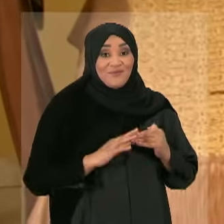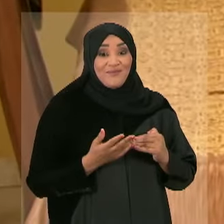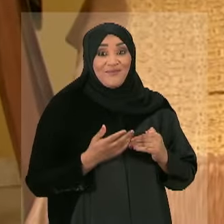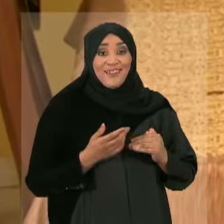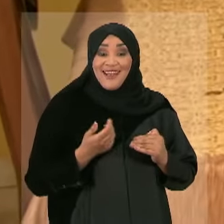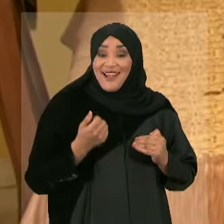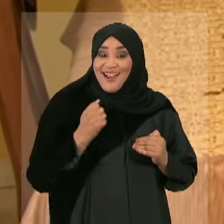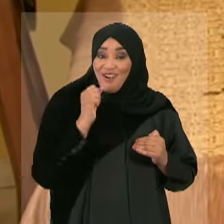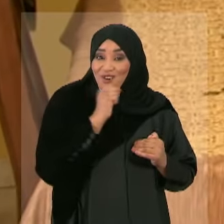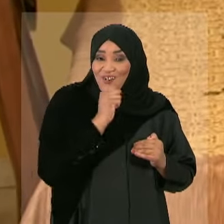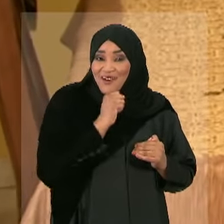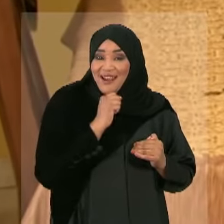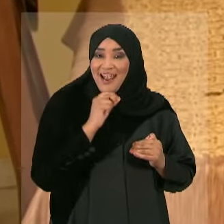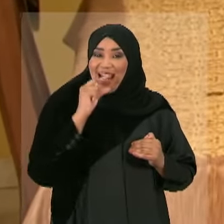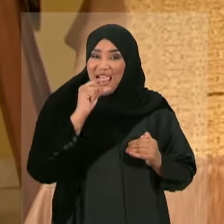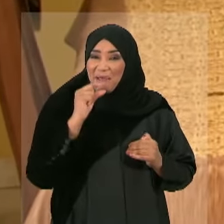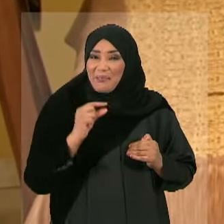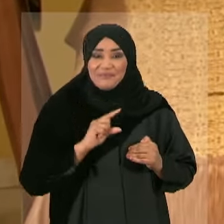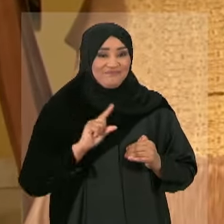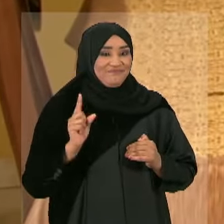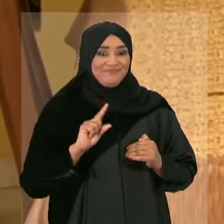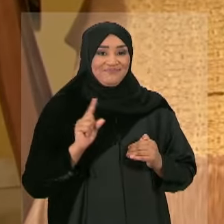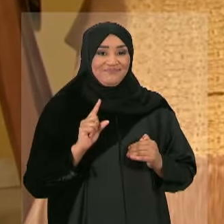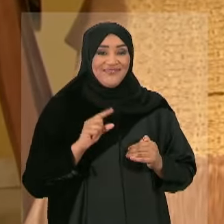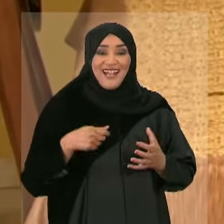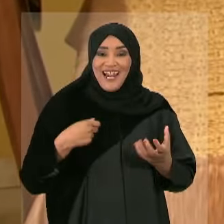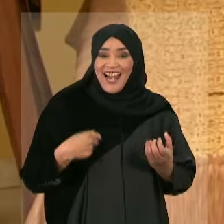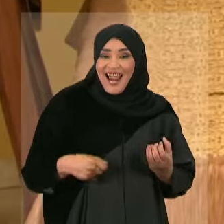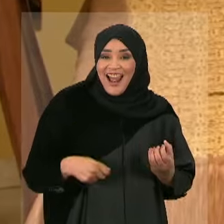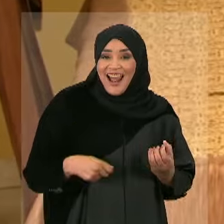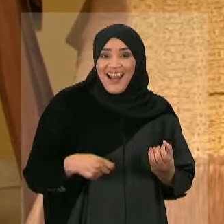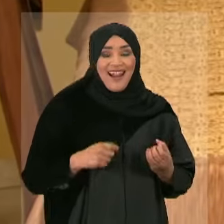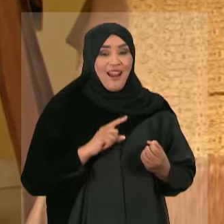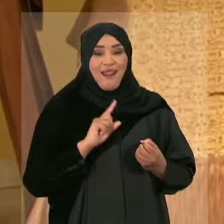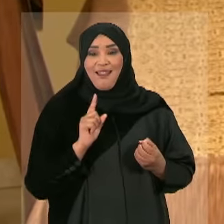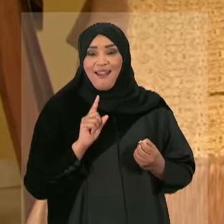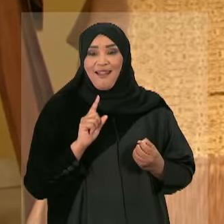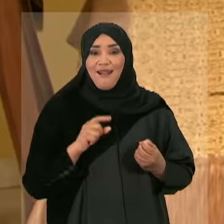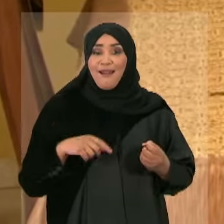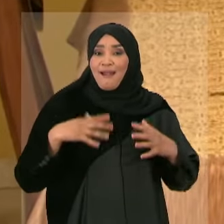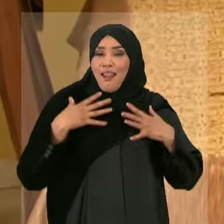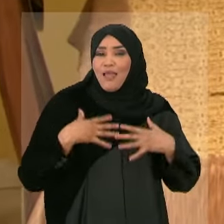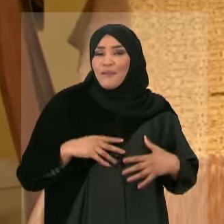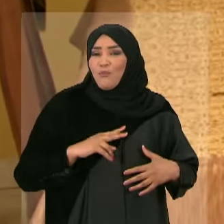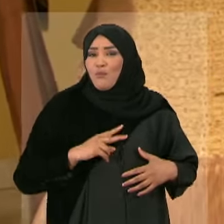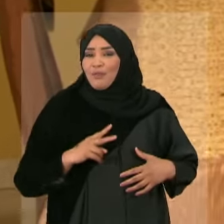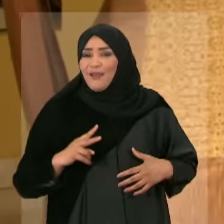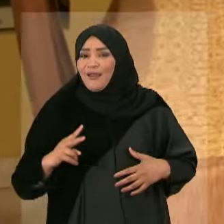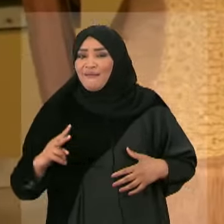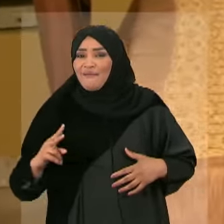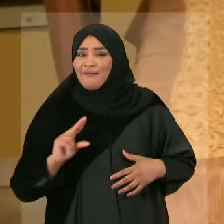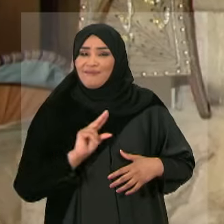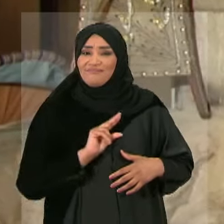الأغنية هي أنواع اللبس، أنواع الأشياء اللي بستعملها، نمط الحياة.